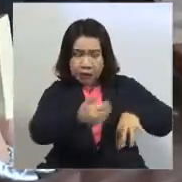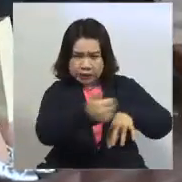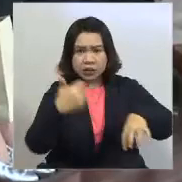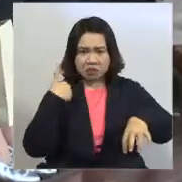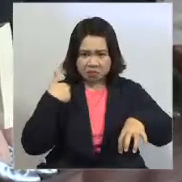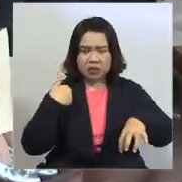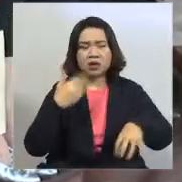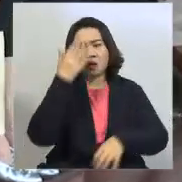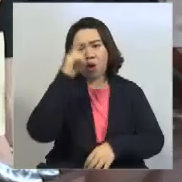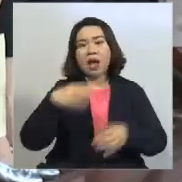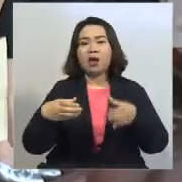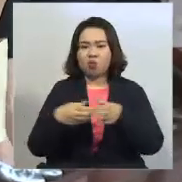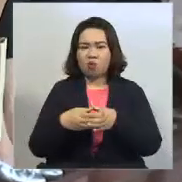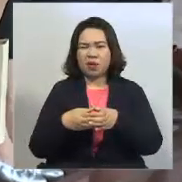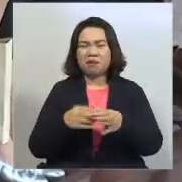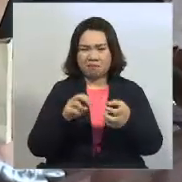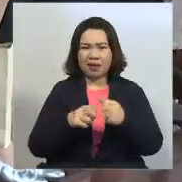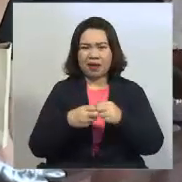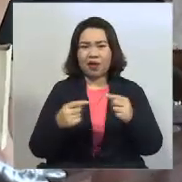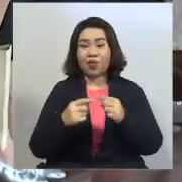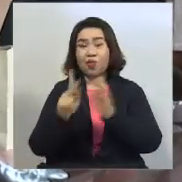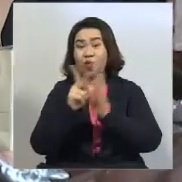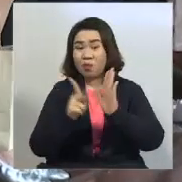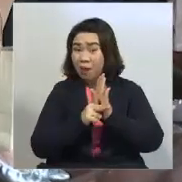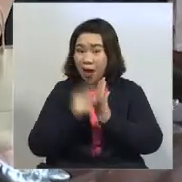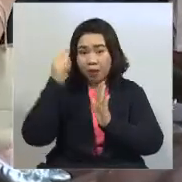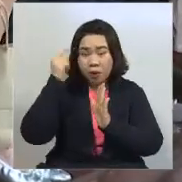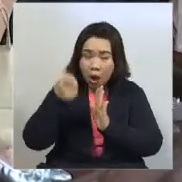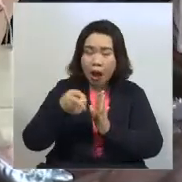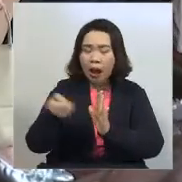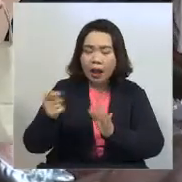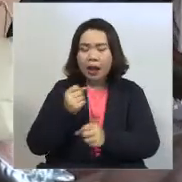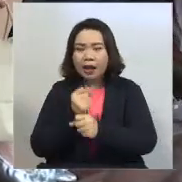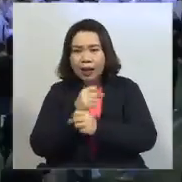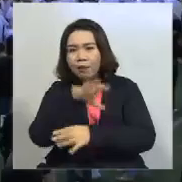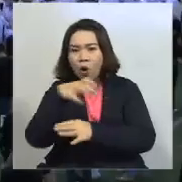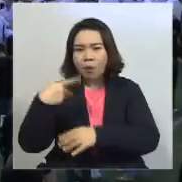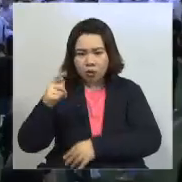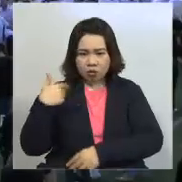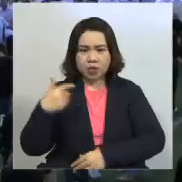ว่าเขาบอกว่ามีคนบางกลุ่มเนี่ยใช้ช่องโหว่ทางกฎหมายมาหาผลประโยชน์นะครับ